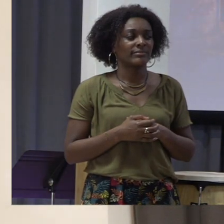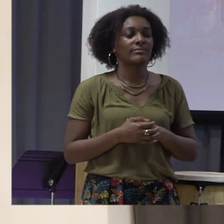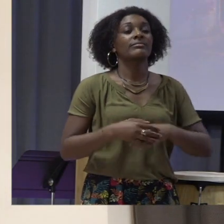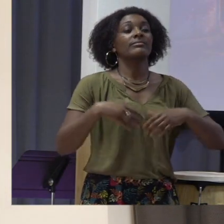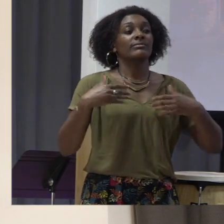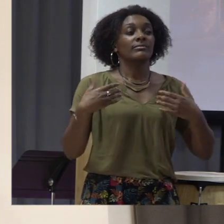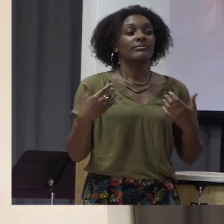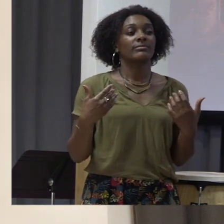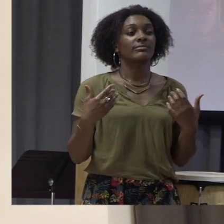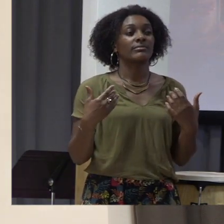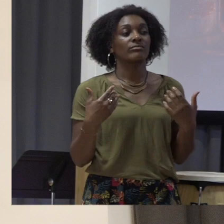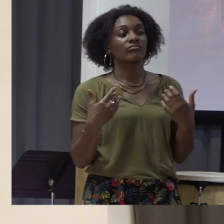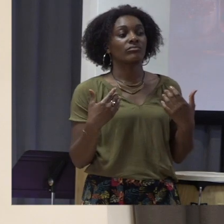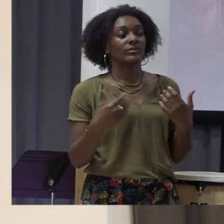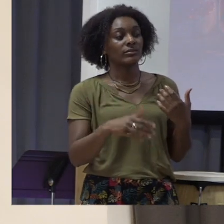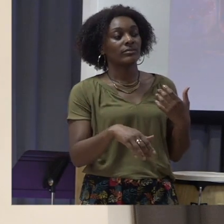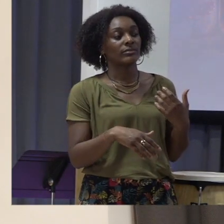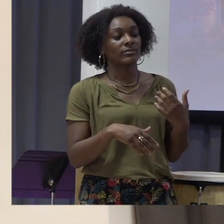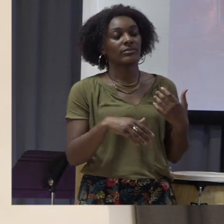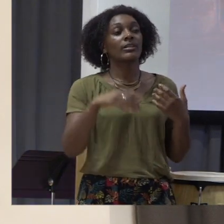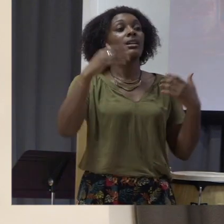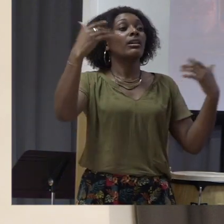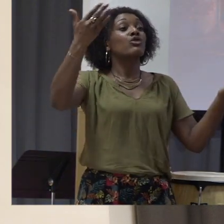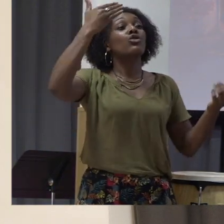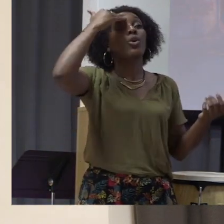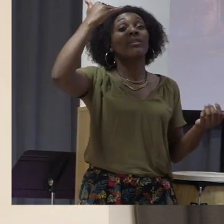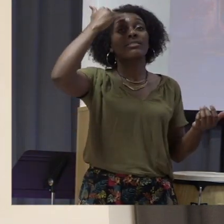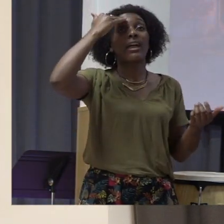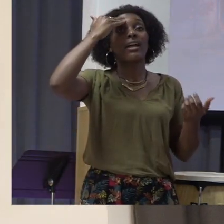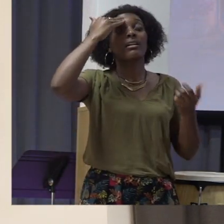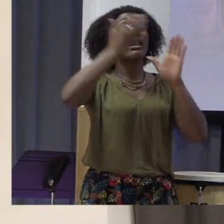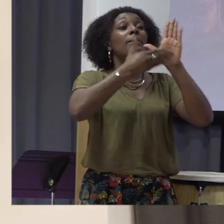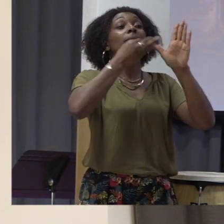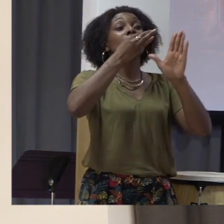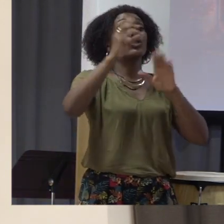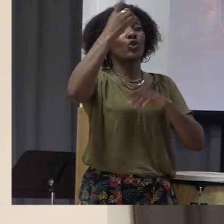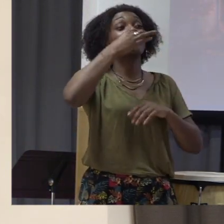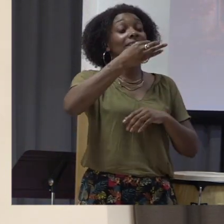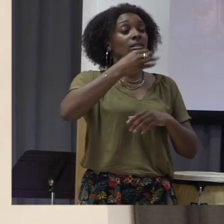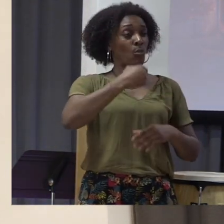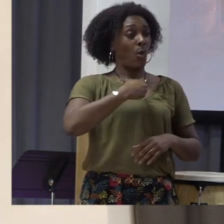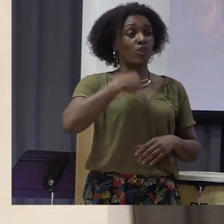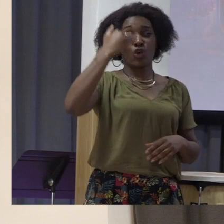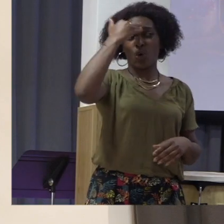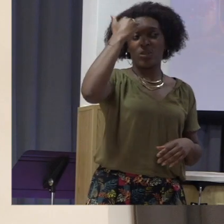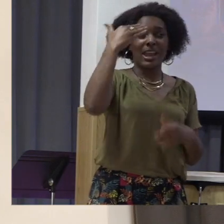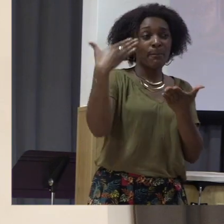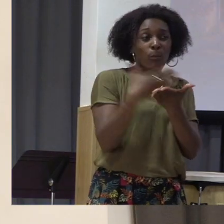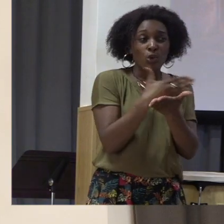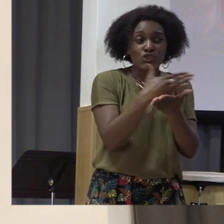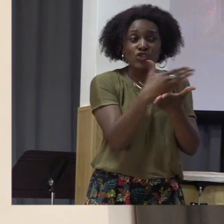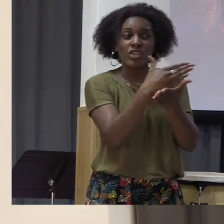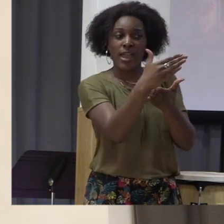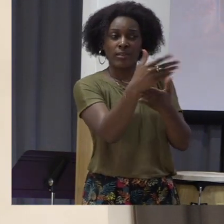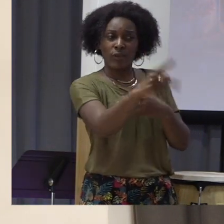est dit, car je connais les projets que j'ai formés sur vous, dit l'Éternel, projets de paix